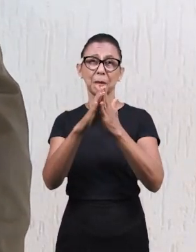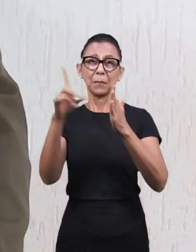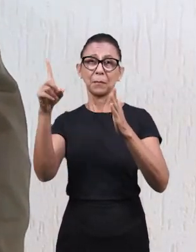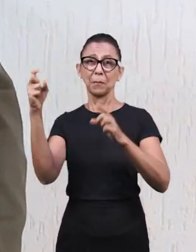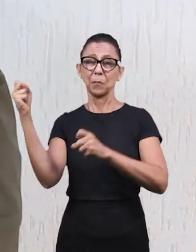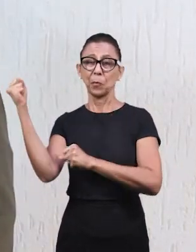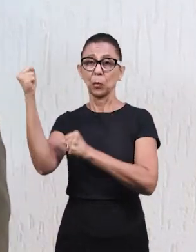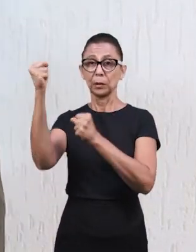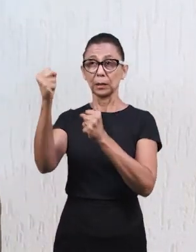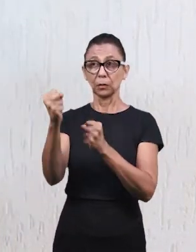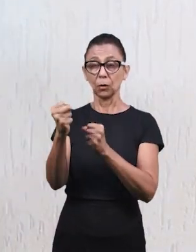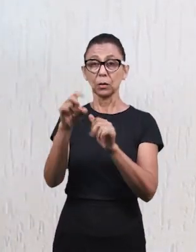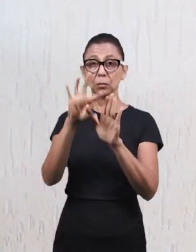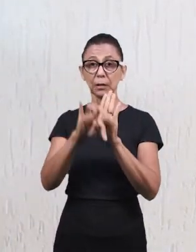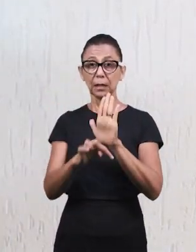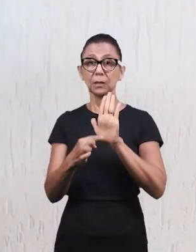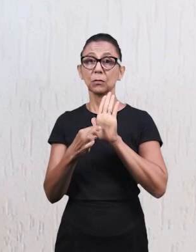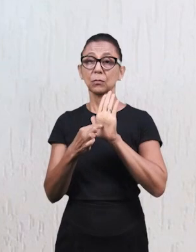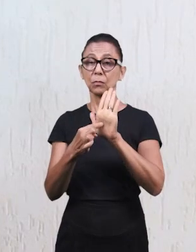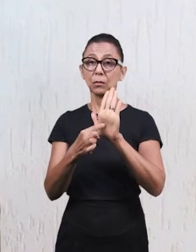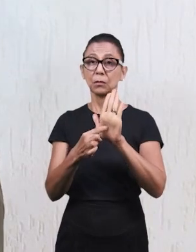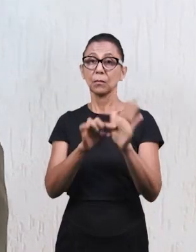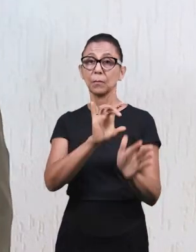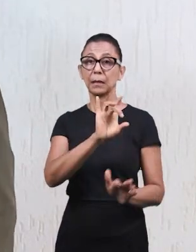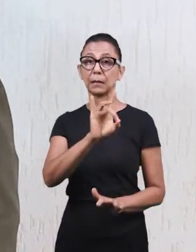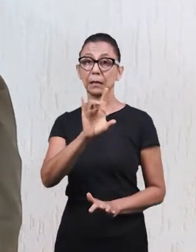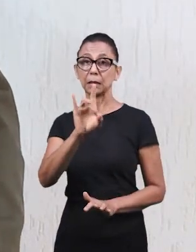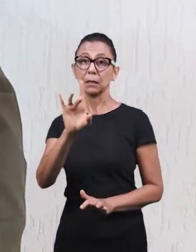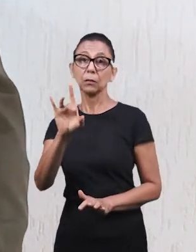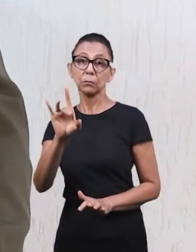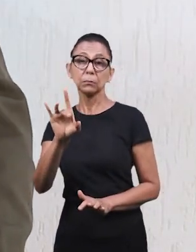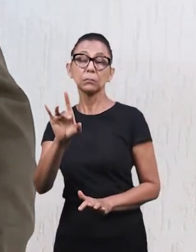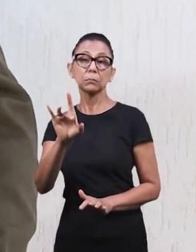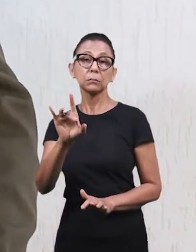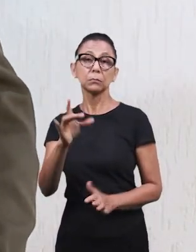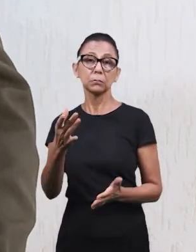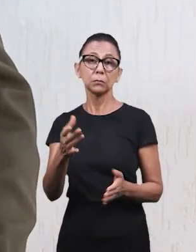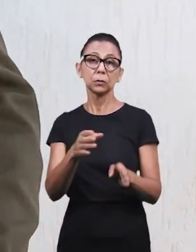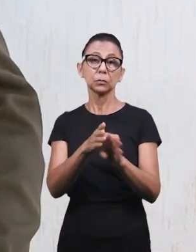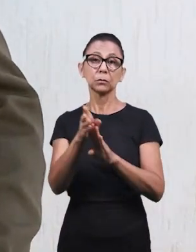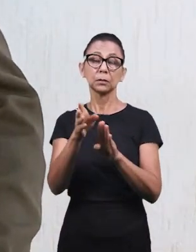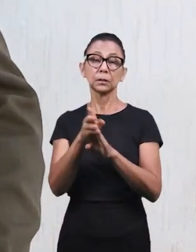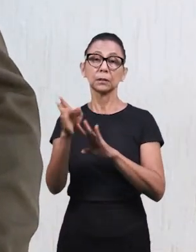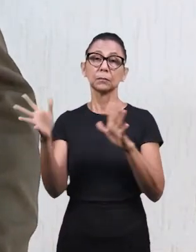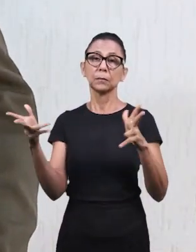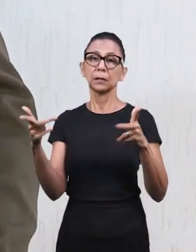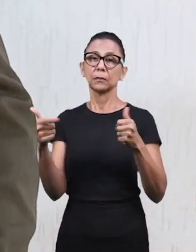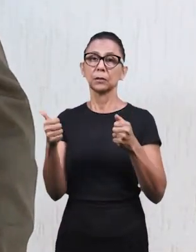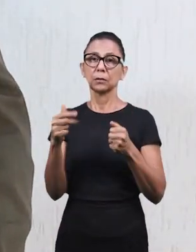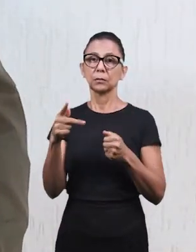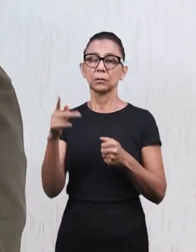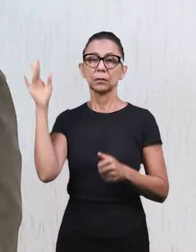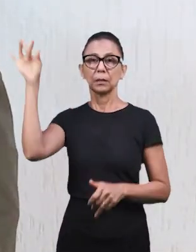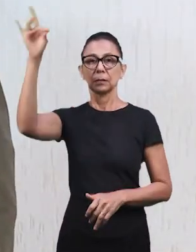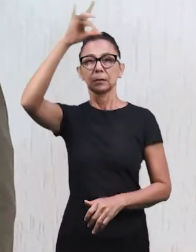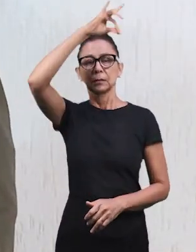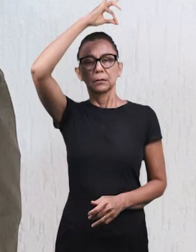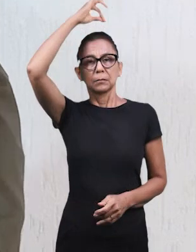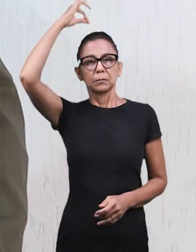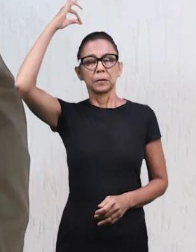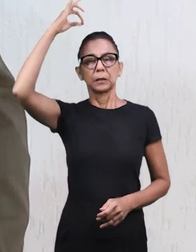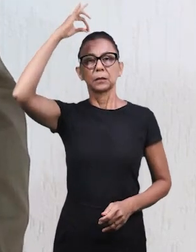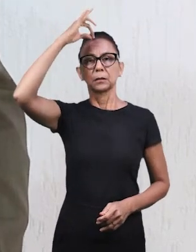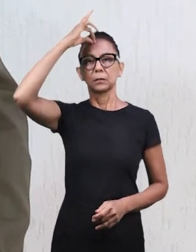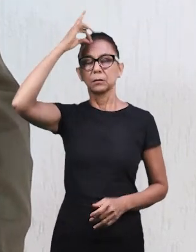через Слово Твое, Слово силы, которое Ты дал, Господь, каждому из нас, когда Ты даруешь это